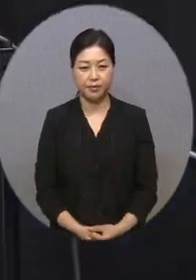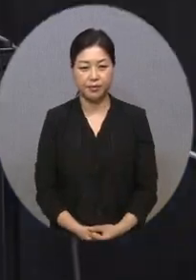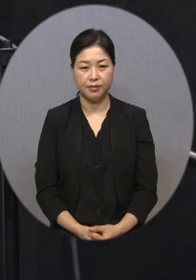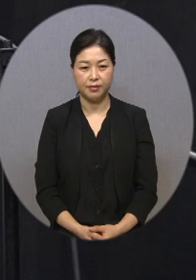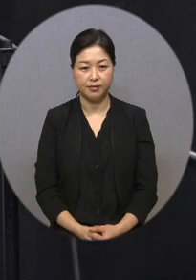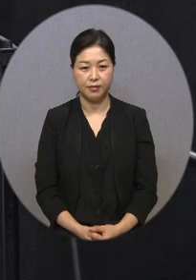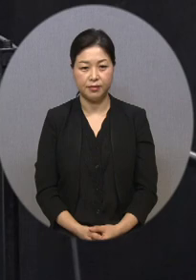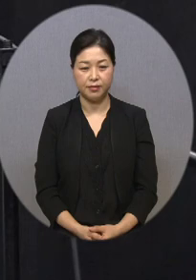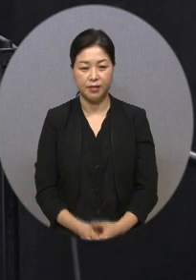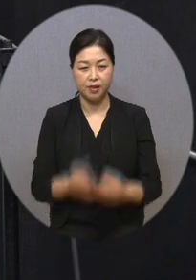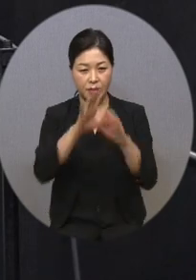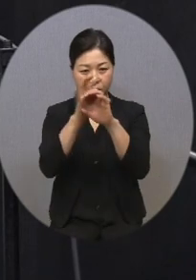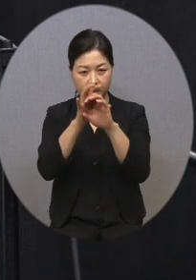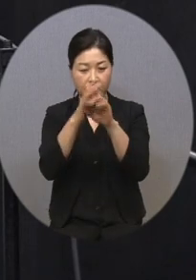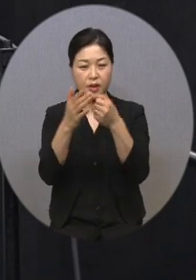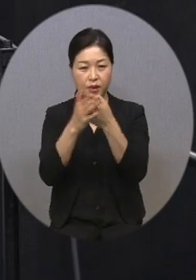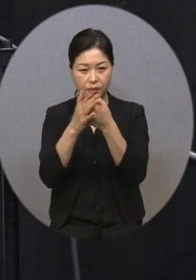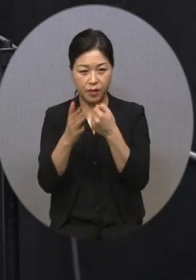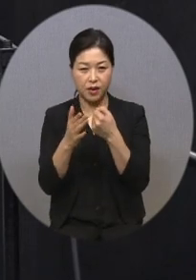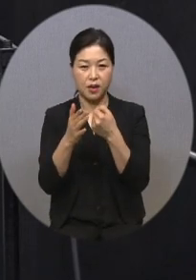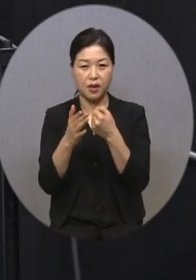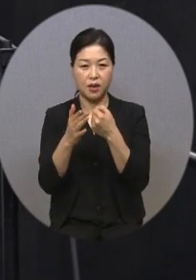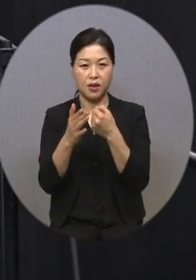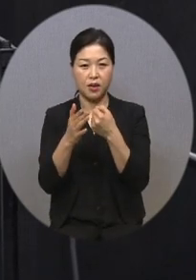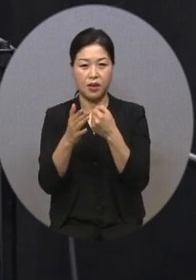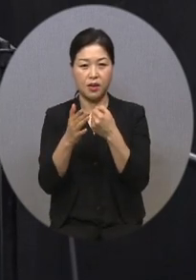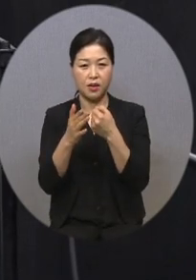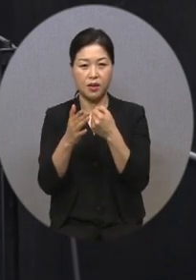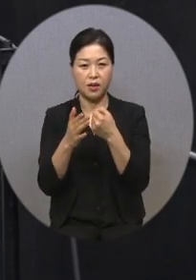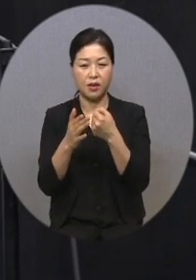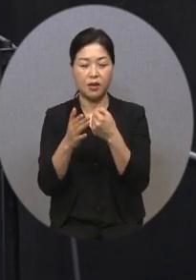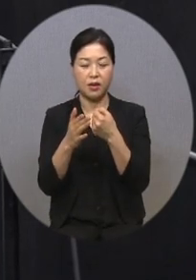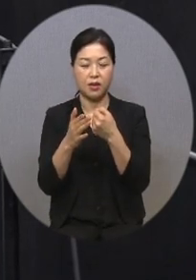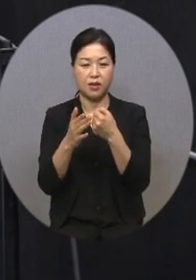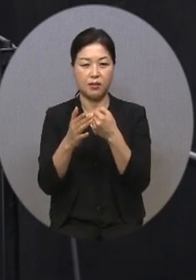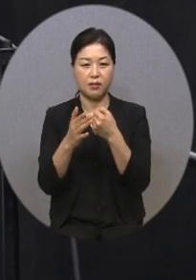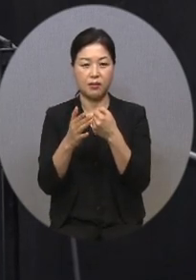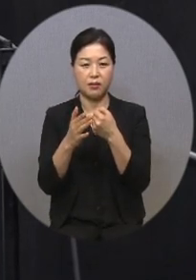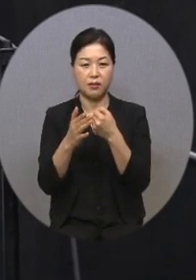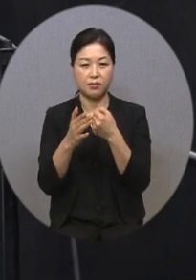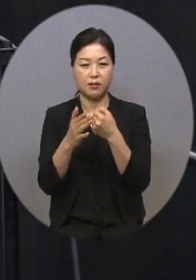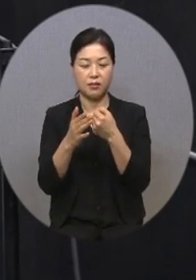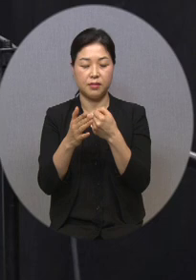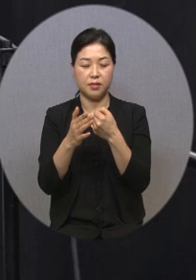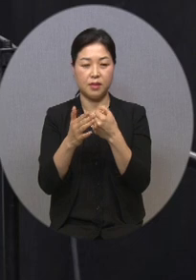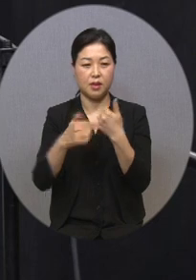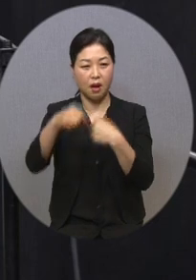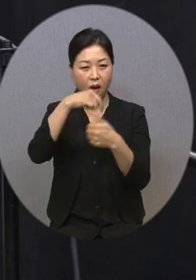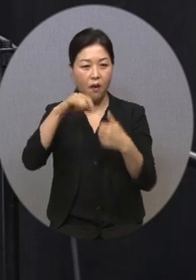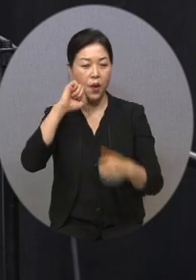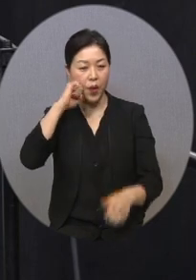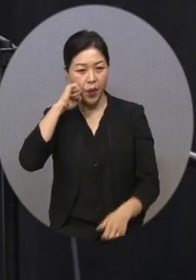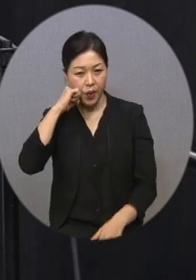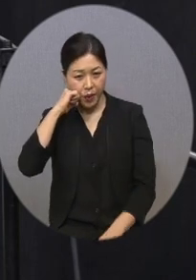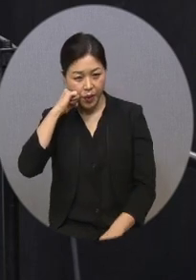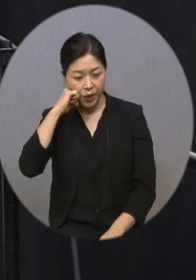코다 나오는데 감사합니다. 코로나로 인해 엄중한 시기에 장애인들이